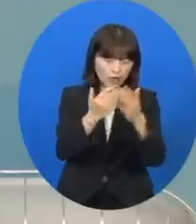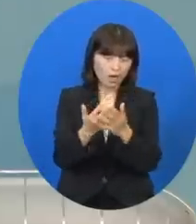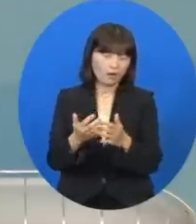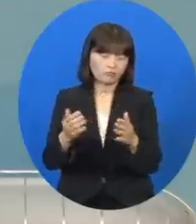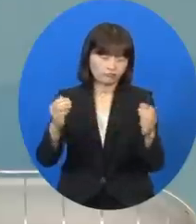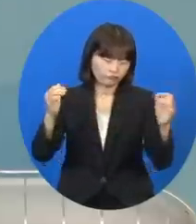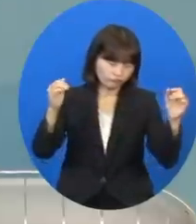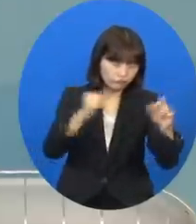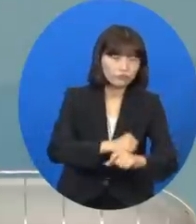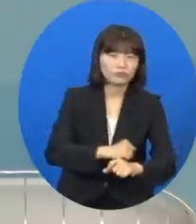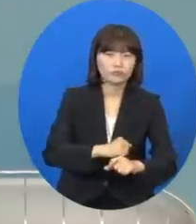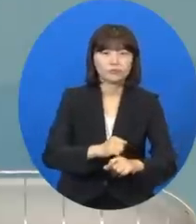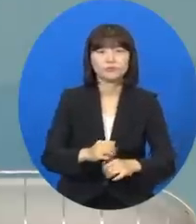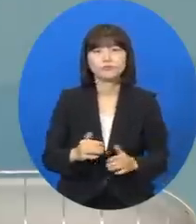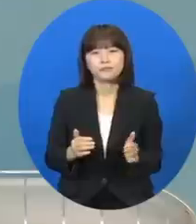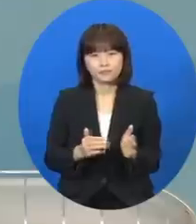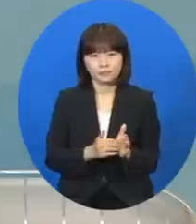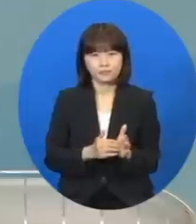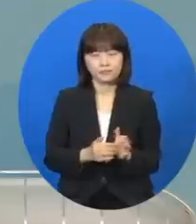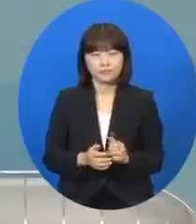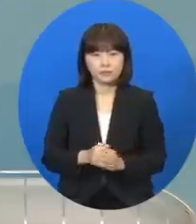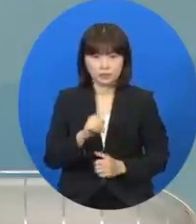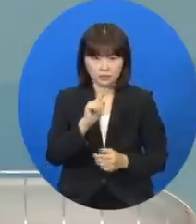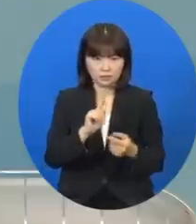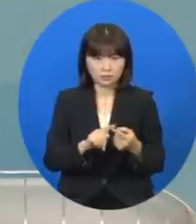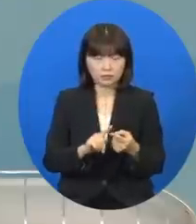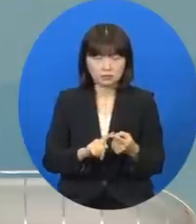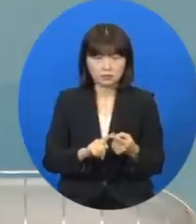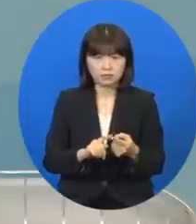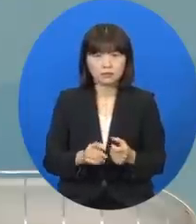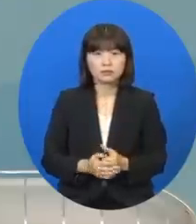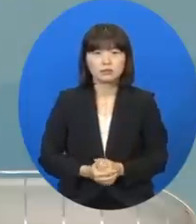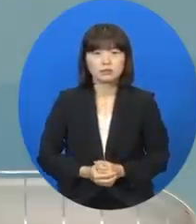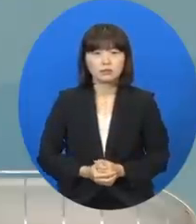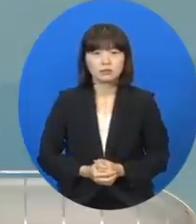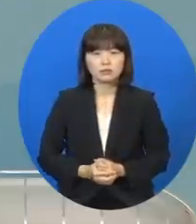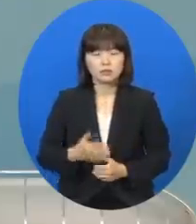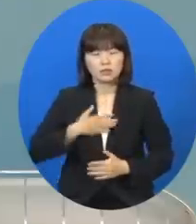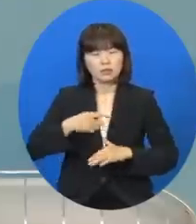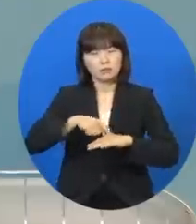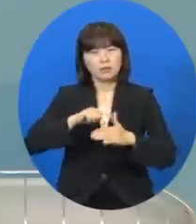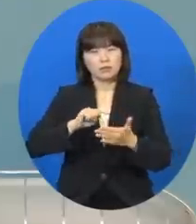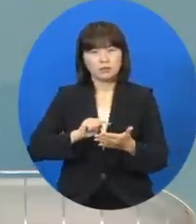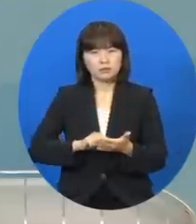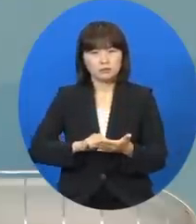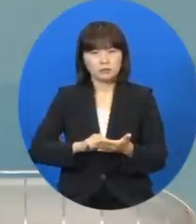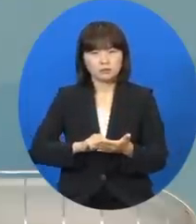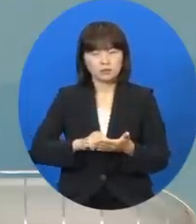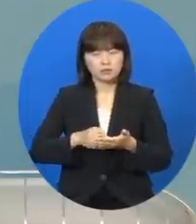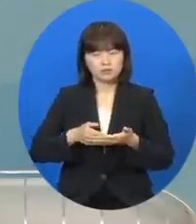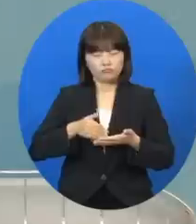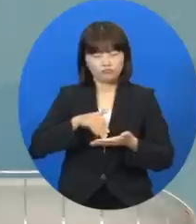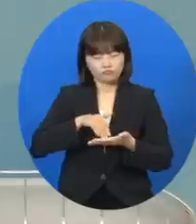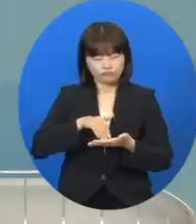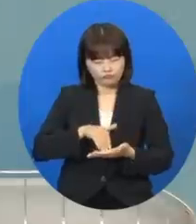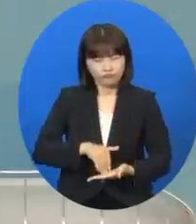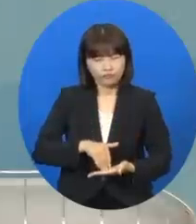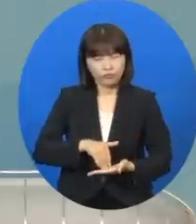무너집니다. 그 점이 내내 제 마음에 무거움이